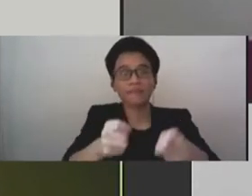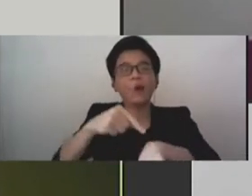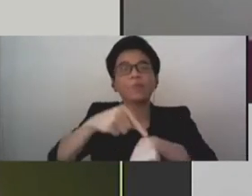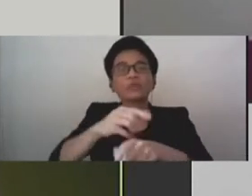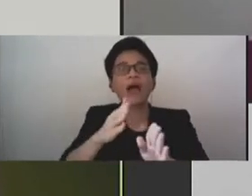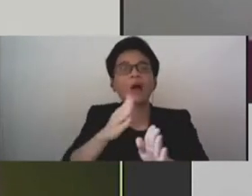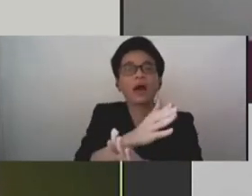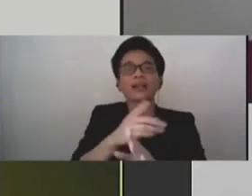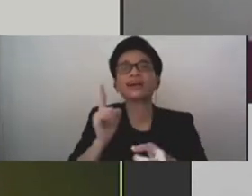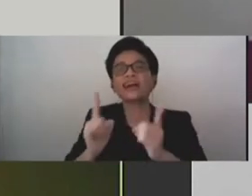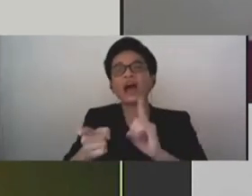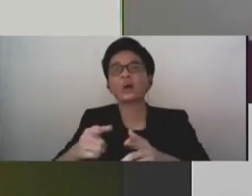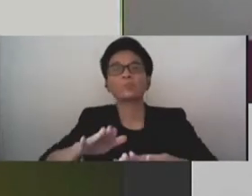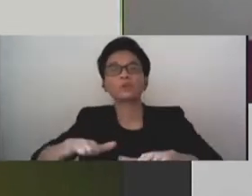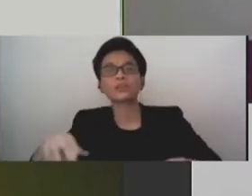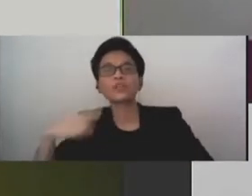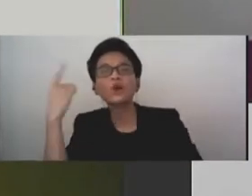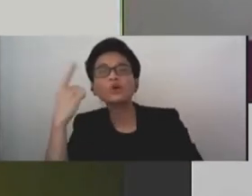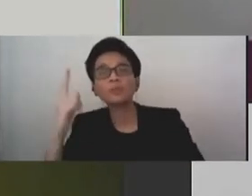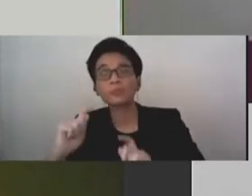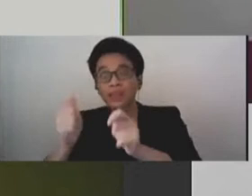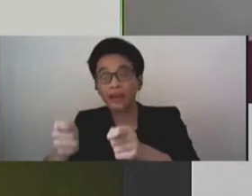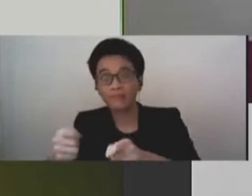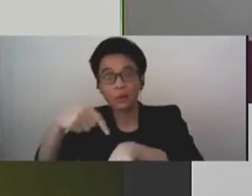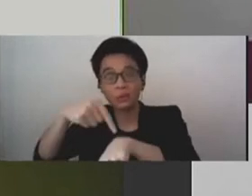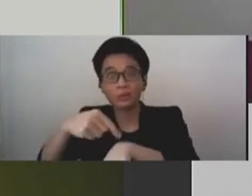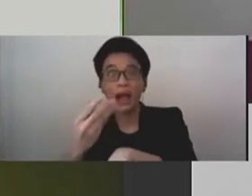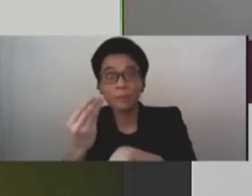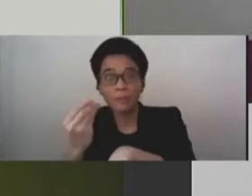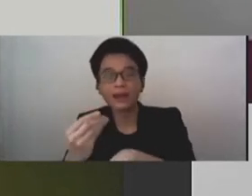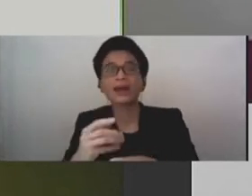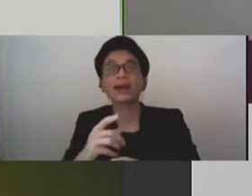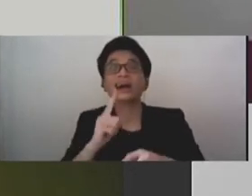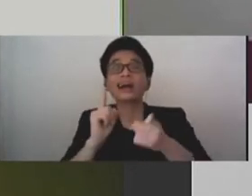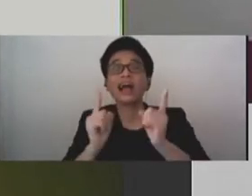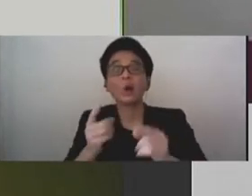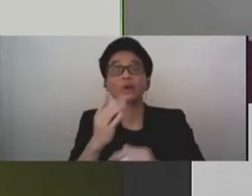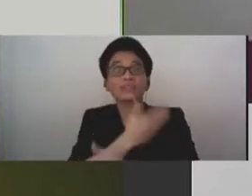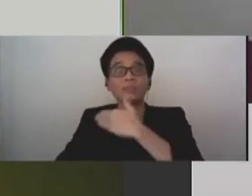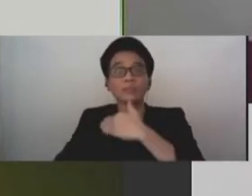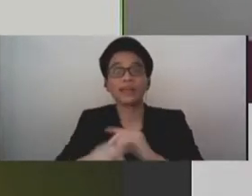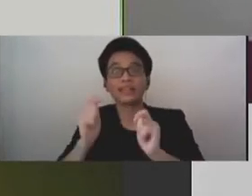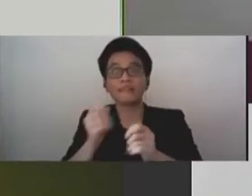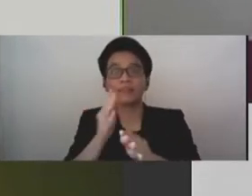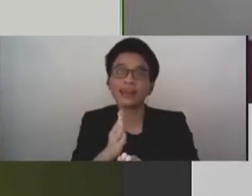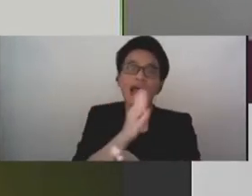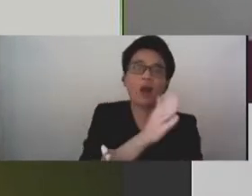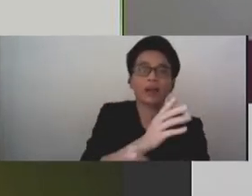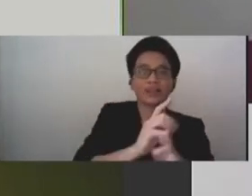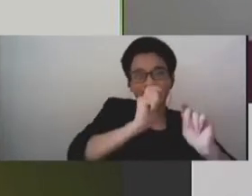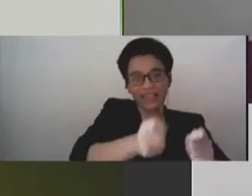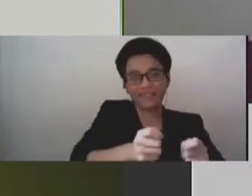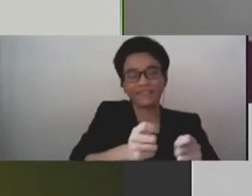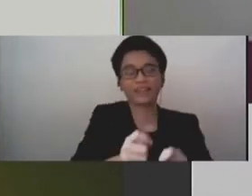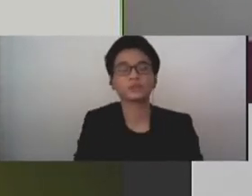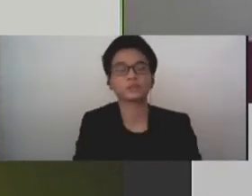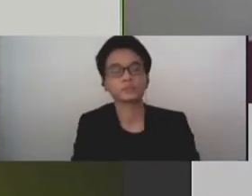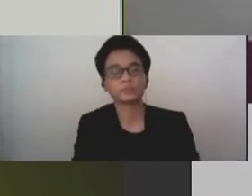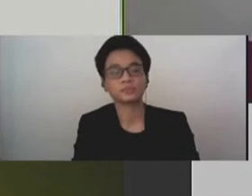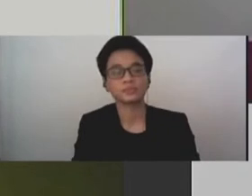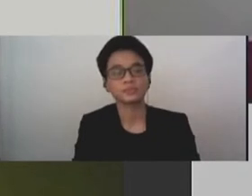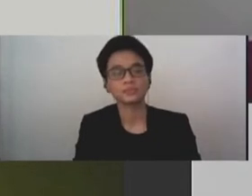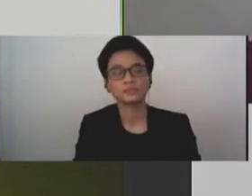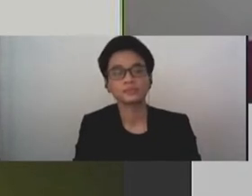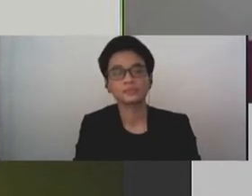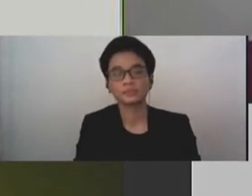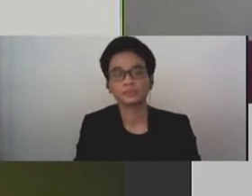anak umum gitu Mas. Oke. Siap, terima kasih banyak Bu atas informasi yang cukup komprehensif. Jadi mungkin buat pendengar